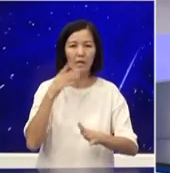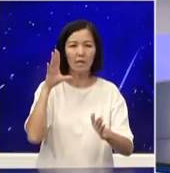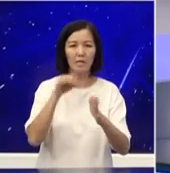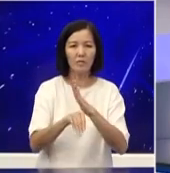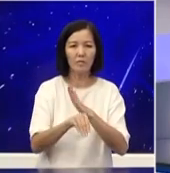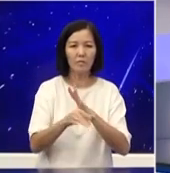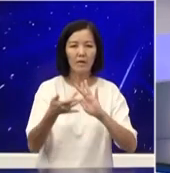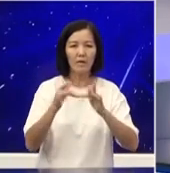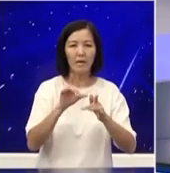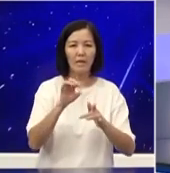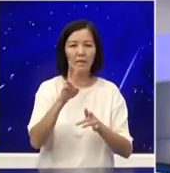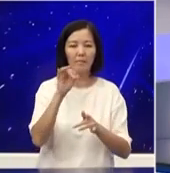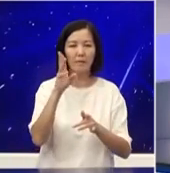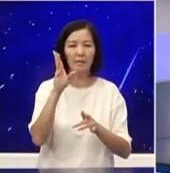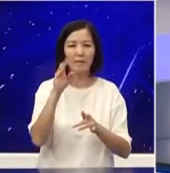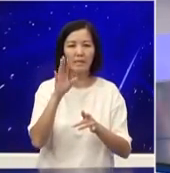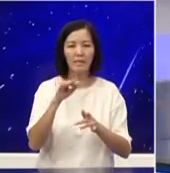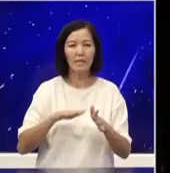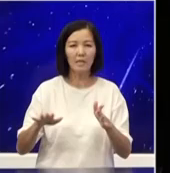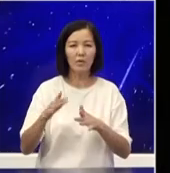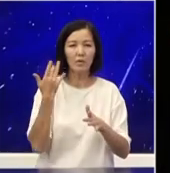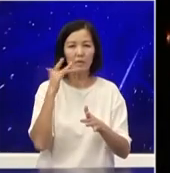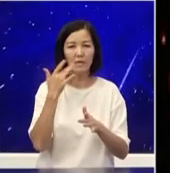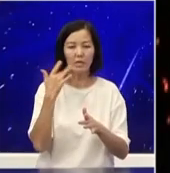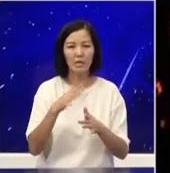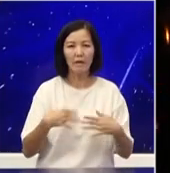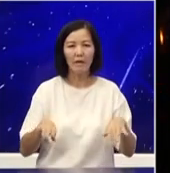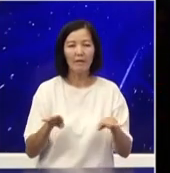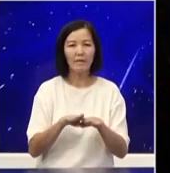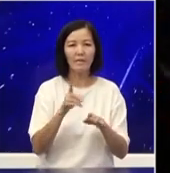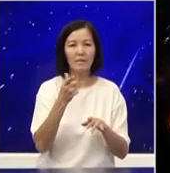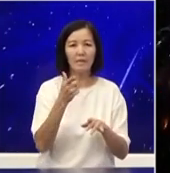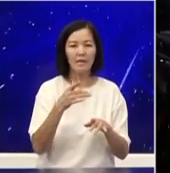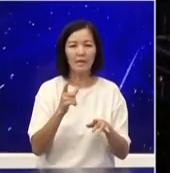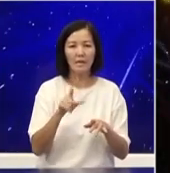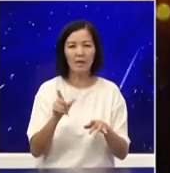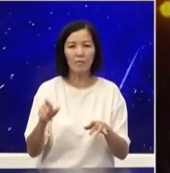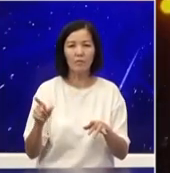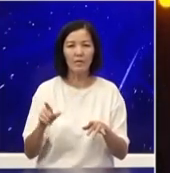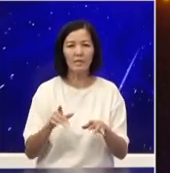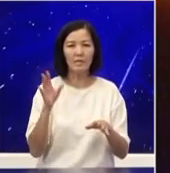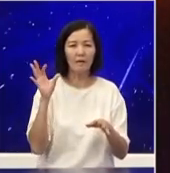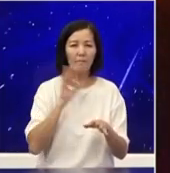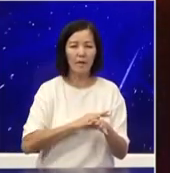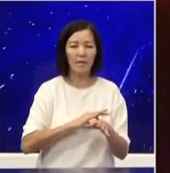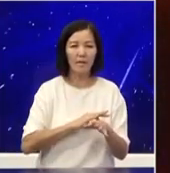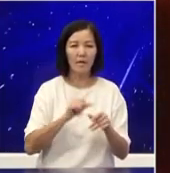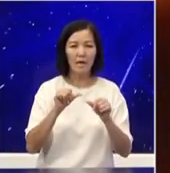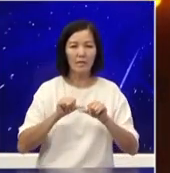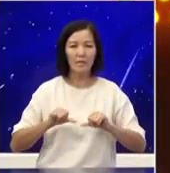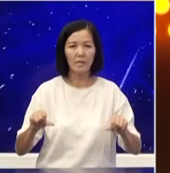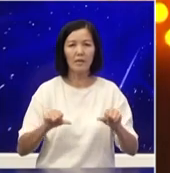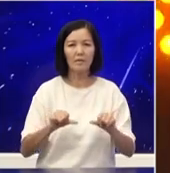на сайте NBC, находящейся на территории США. Также несколько участников получили дополнительные баллы от членов жюри.